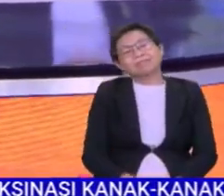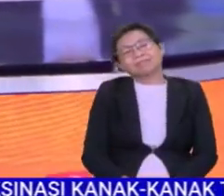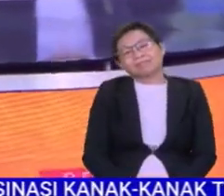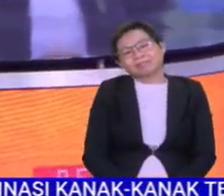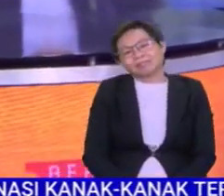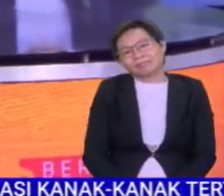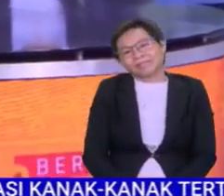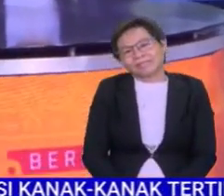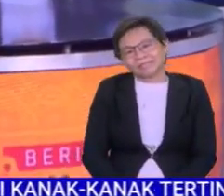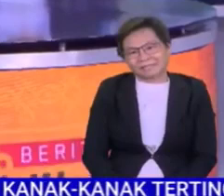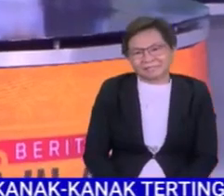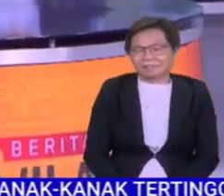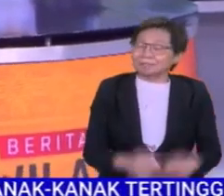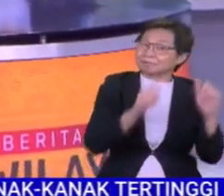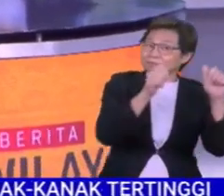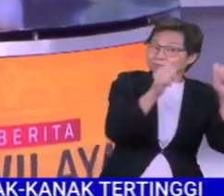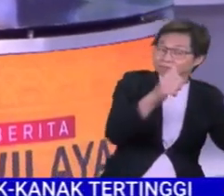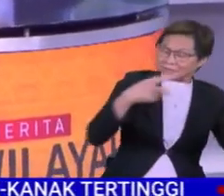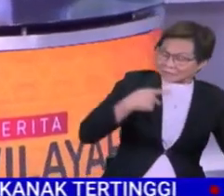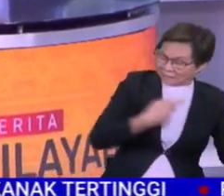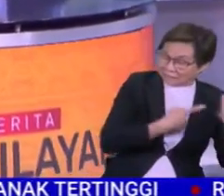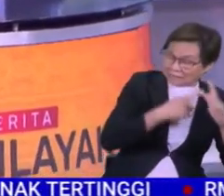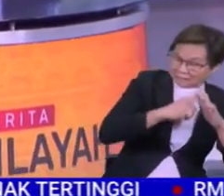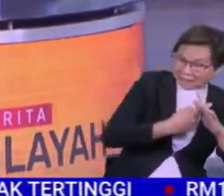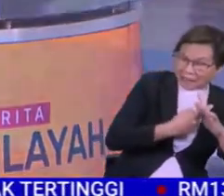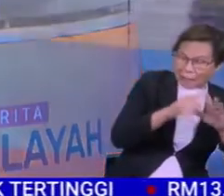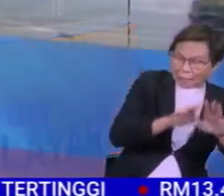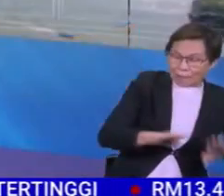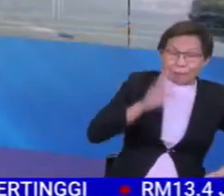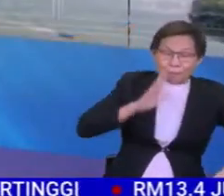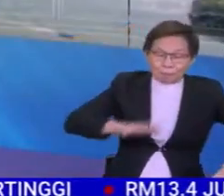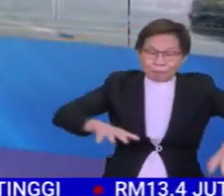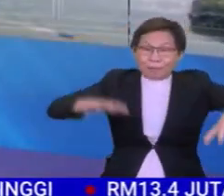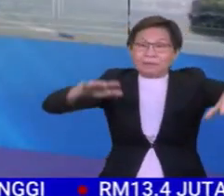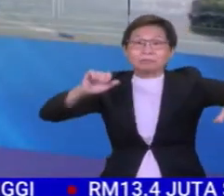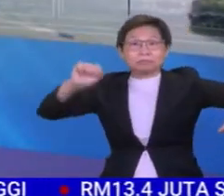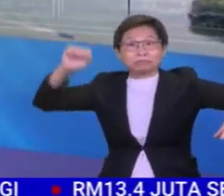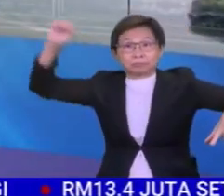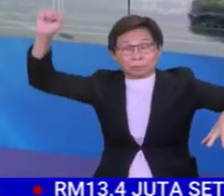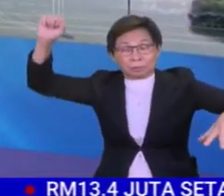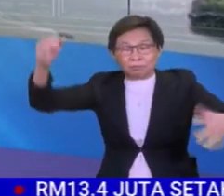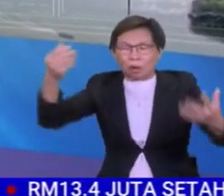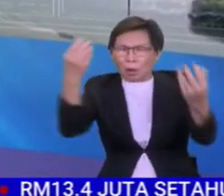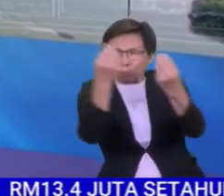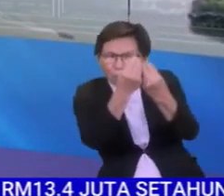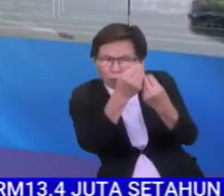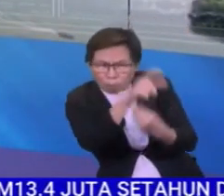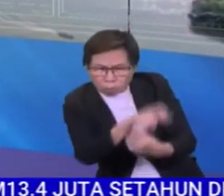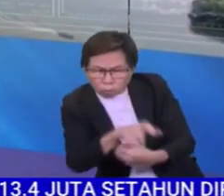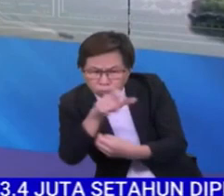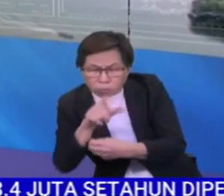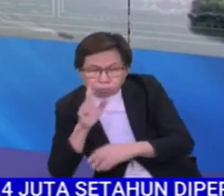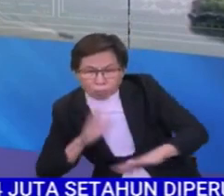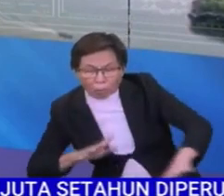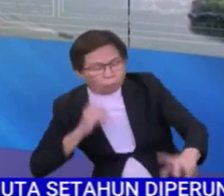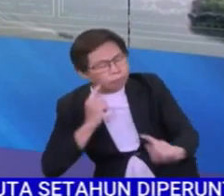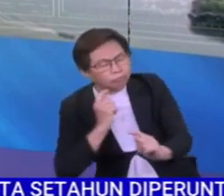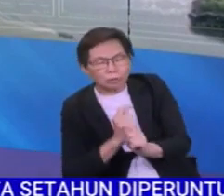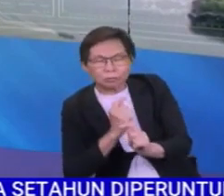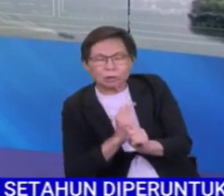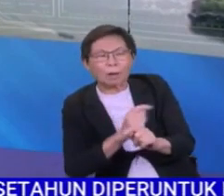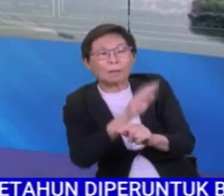silakan baik Azam kita mulakan dengan perkembangan banjir di Sabah jumlah penduduk terjejas banjir kekal